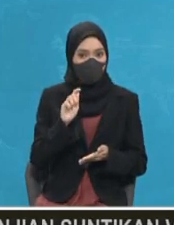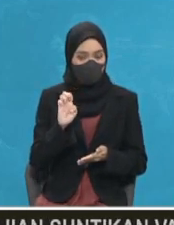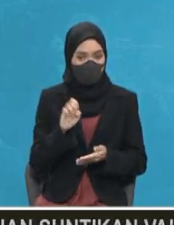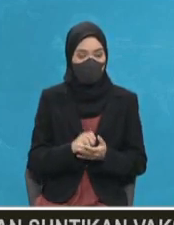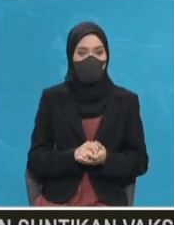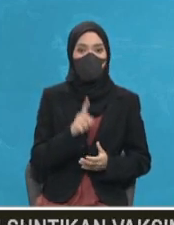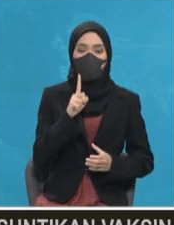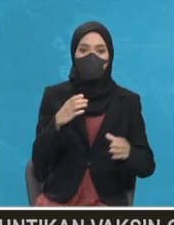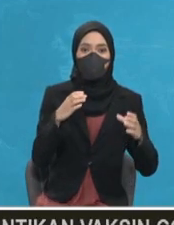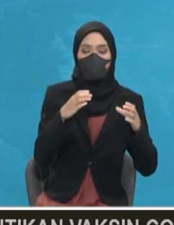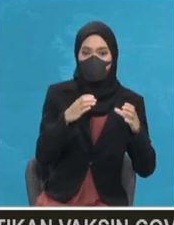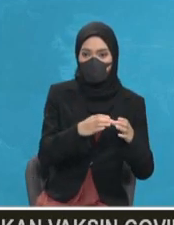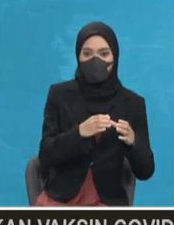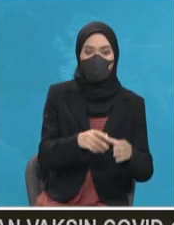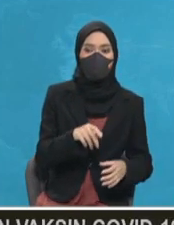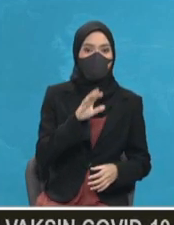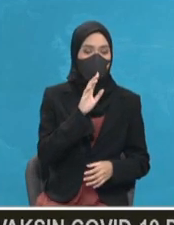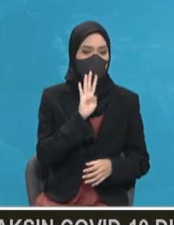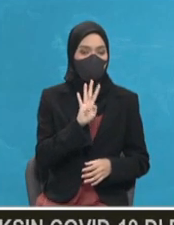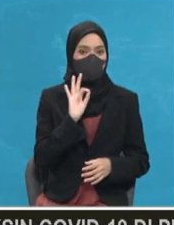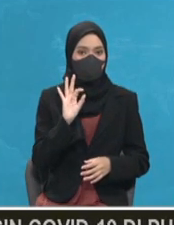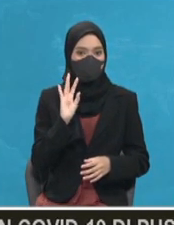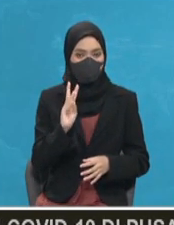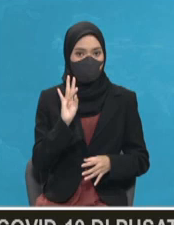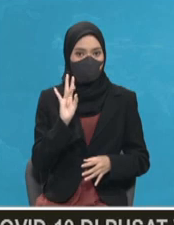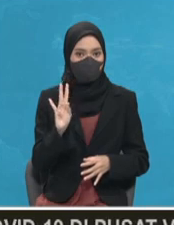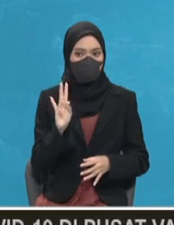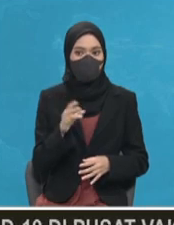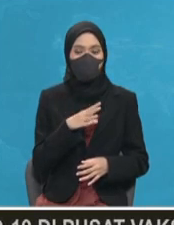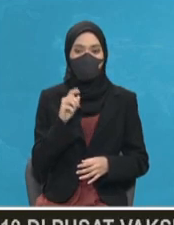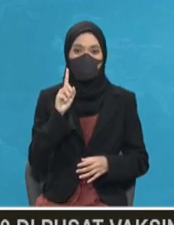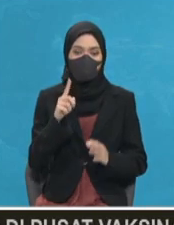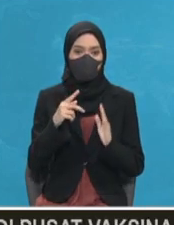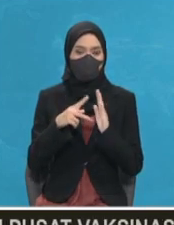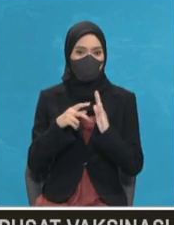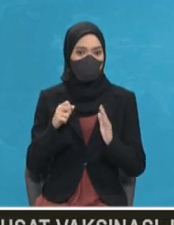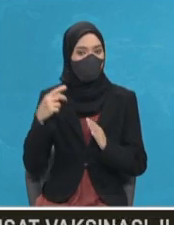771 key sebagai kelas teknik lotion dan satu kelas lagi bagi customer